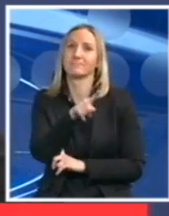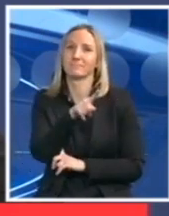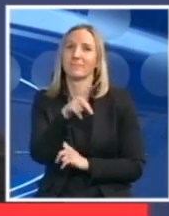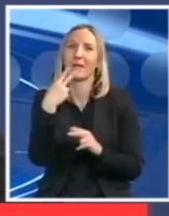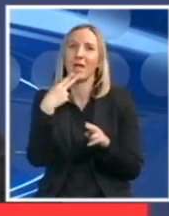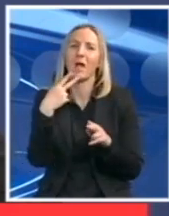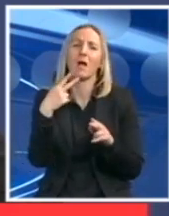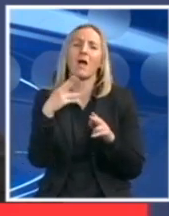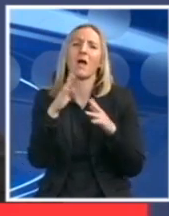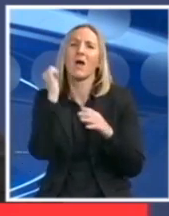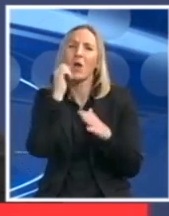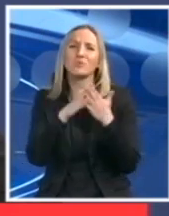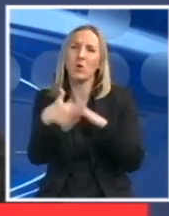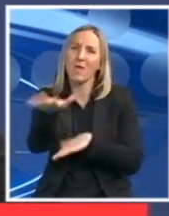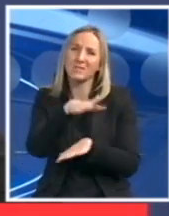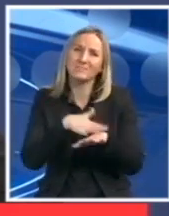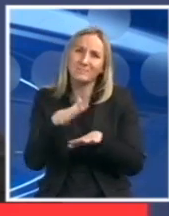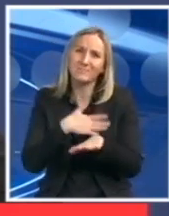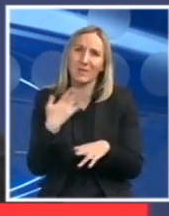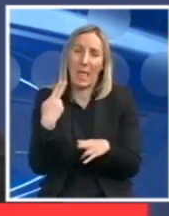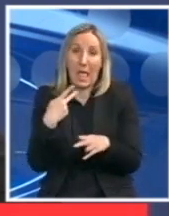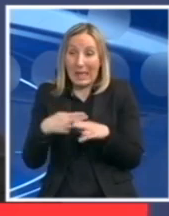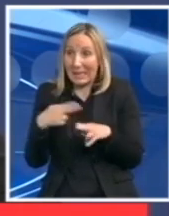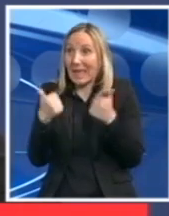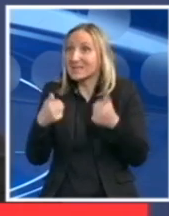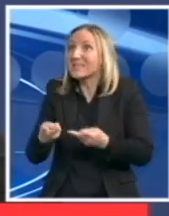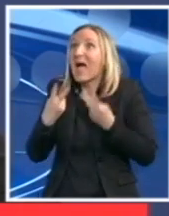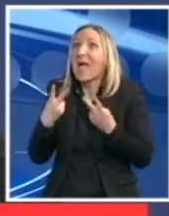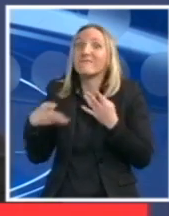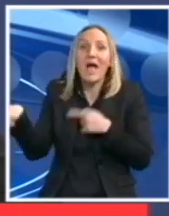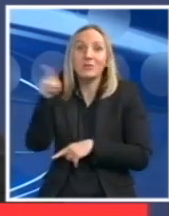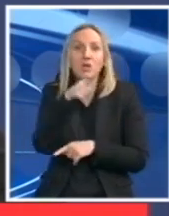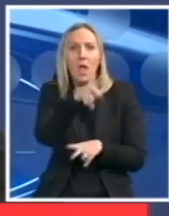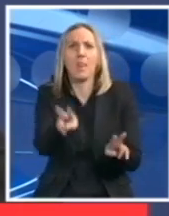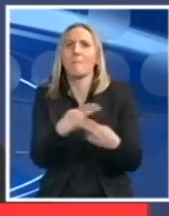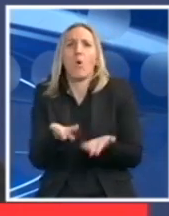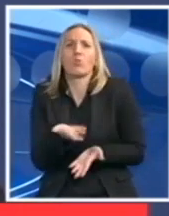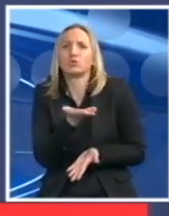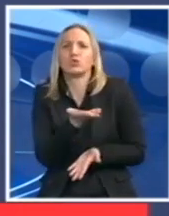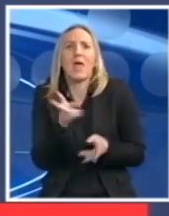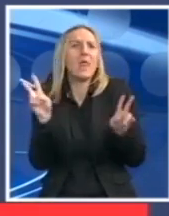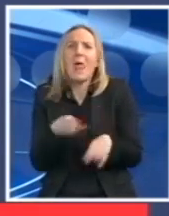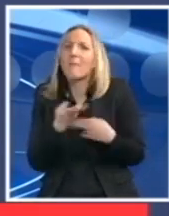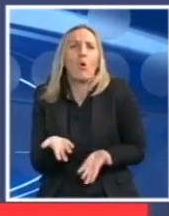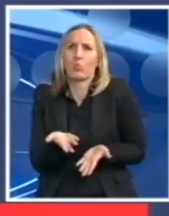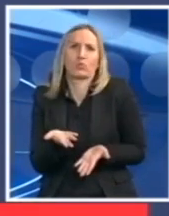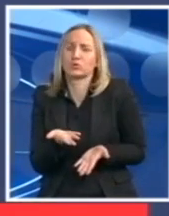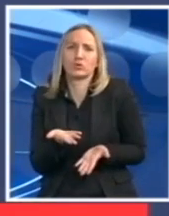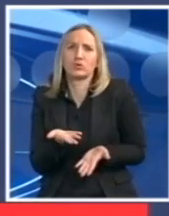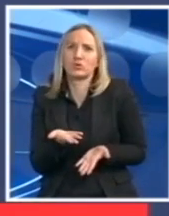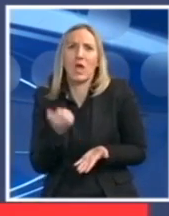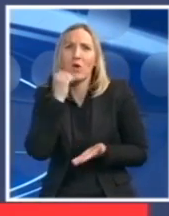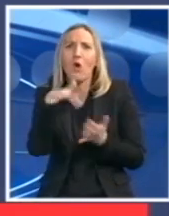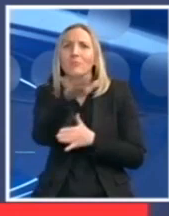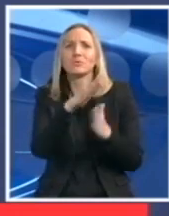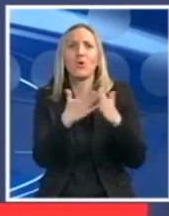ono je uvek tako, a sada kada je higijena imperativ, to je tamo apsolutno nemoguće. Da, nažalost,